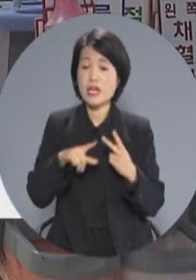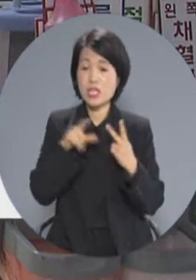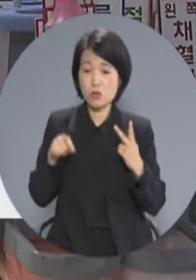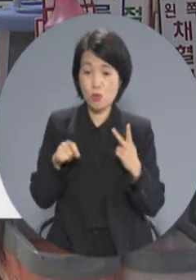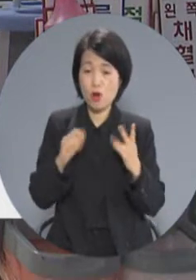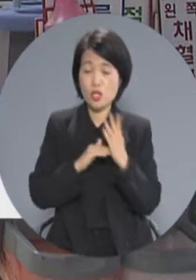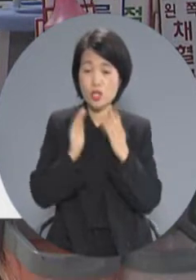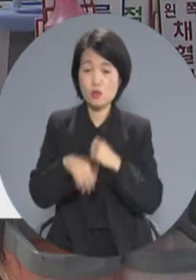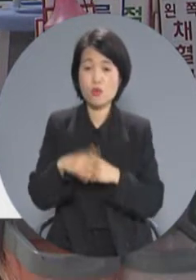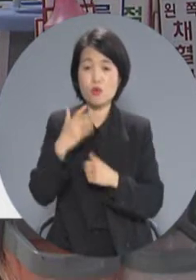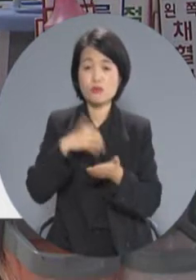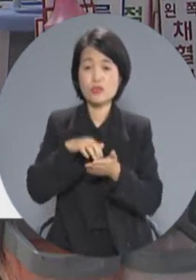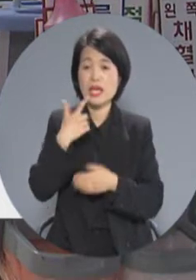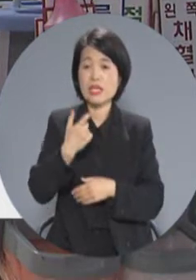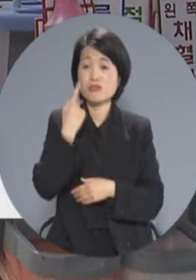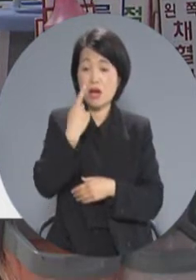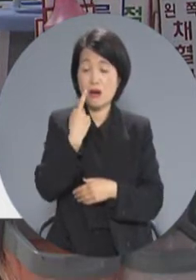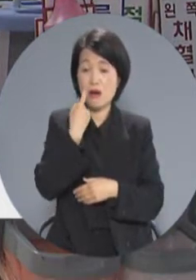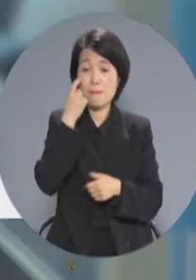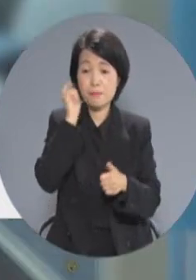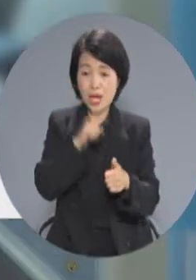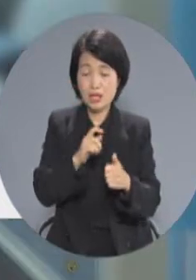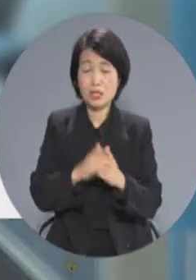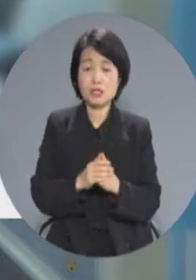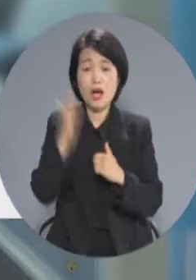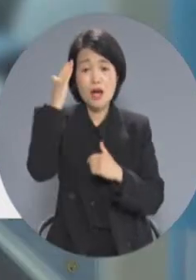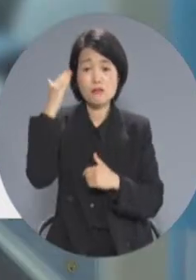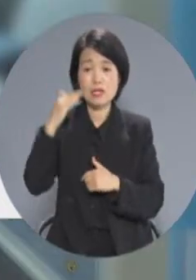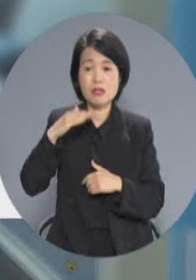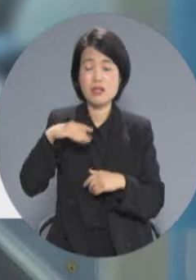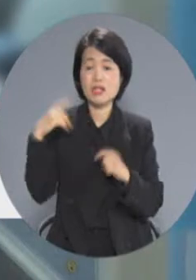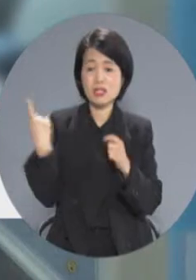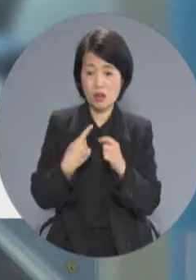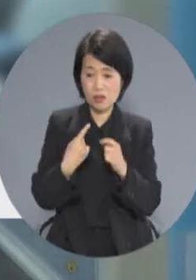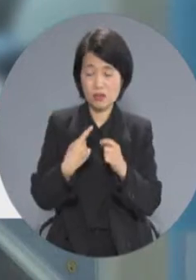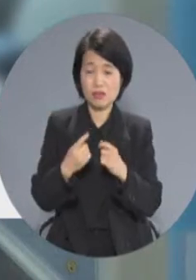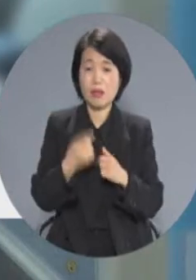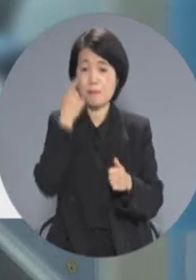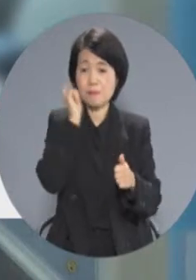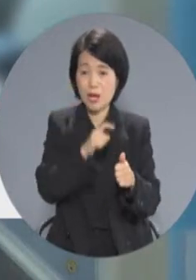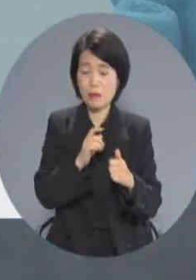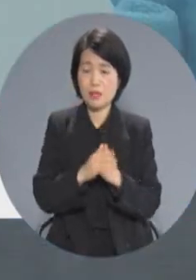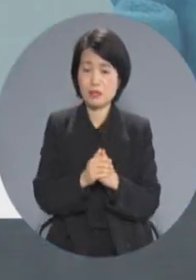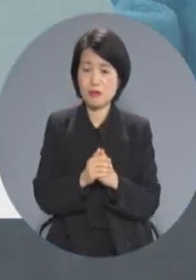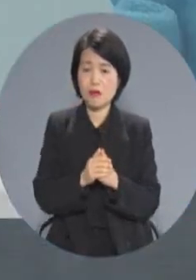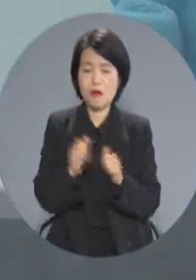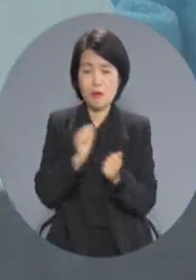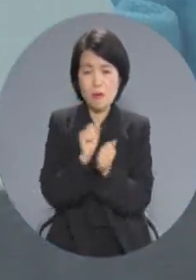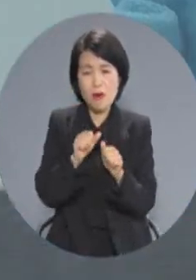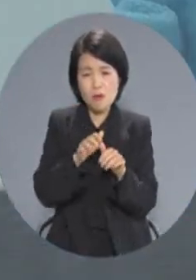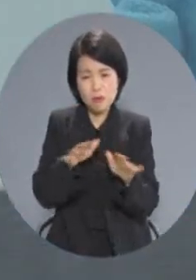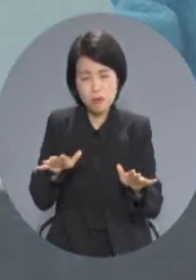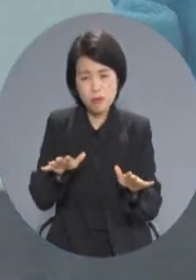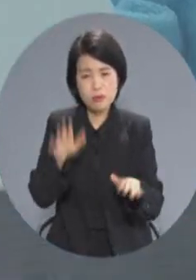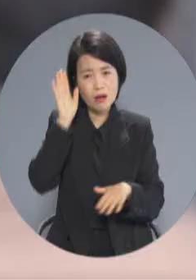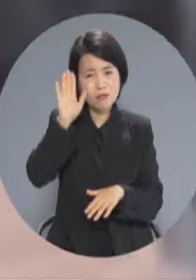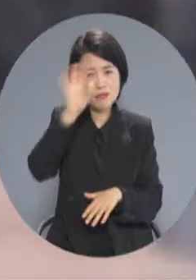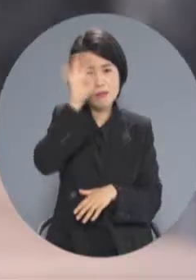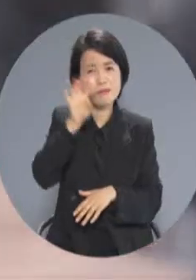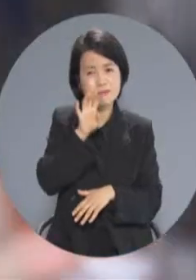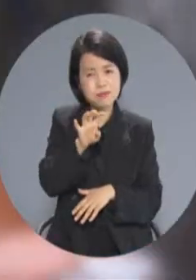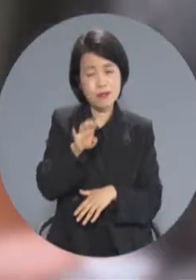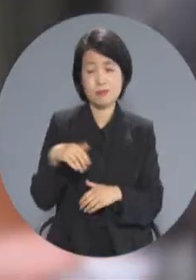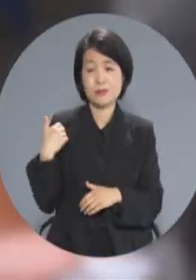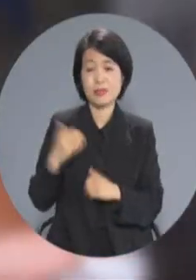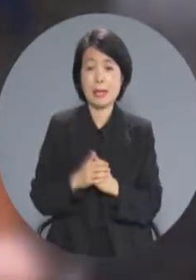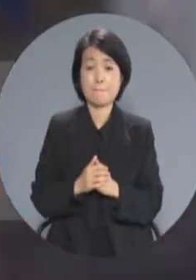이후 61건이 발생했고 국내에서는 이번이 첫 사례여서 새로운 우세종이 될지는 아직 미지수입니다.